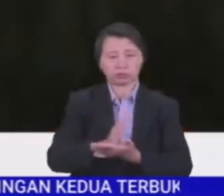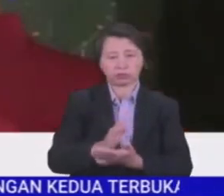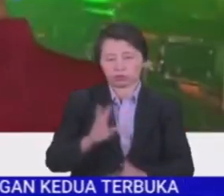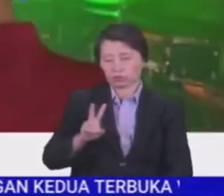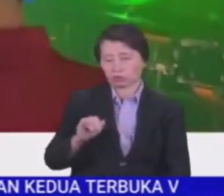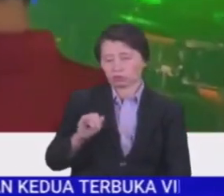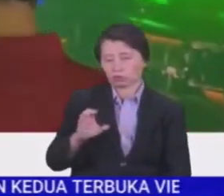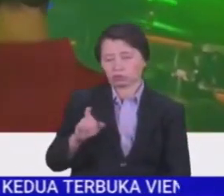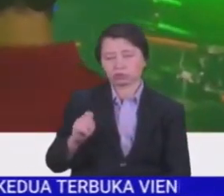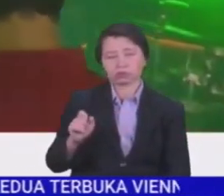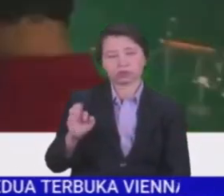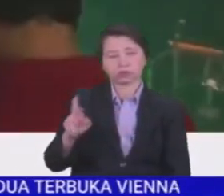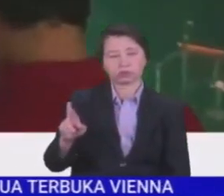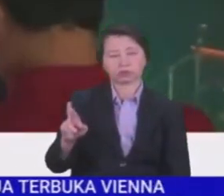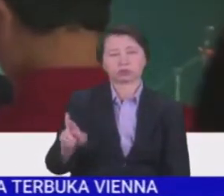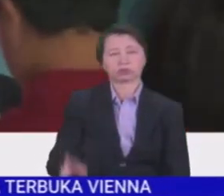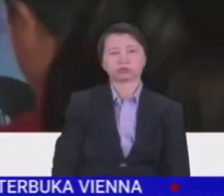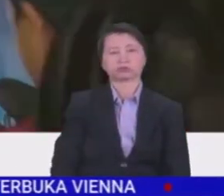Victor Andrek.